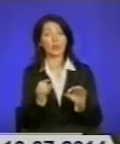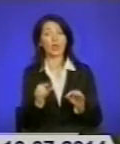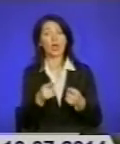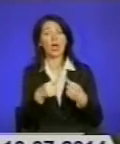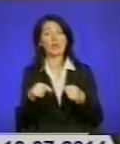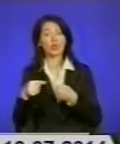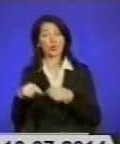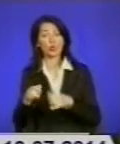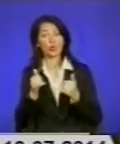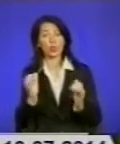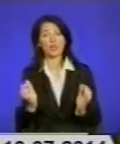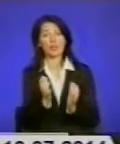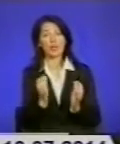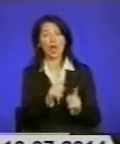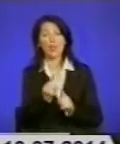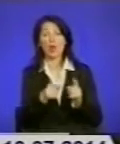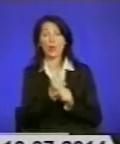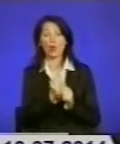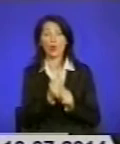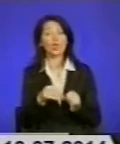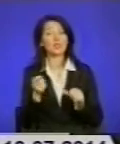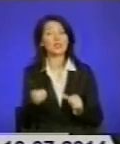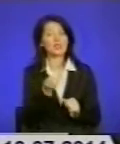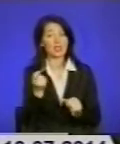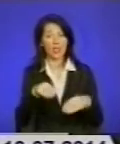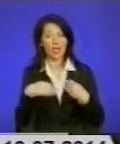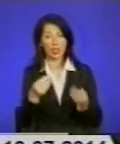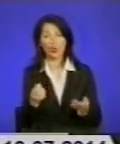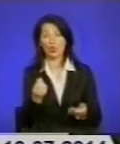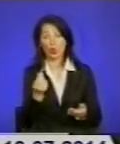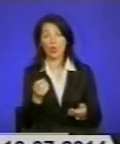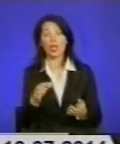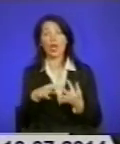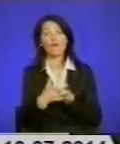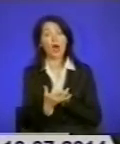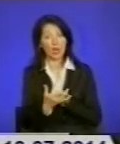інфраструктуру для зберігання і переробки зерна. Даючи гроші в аграрний сектор в Україні,